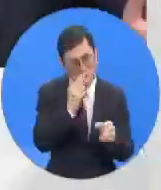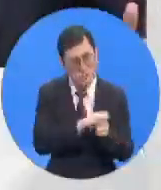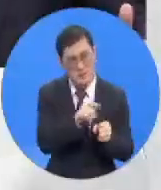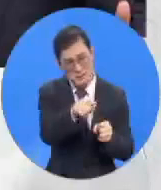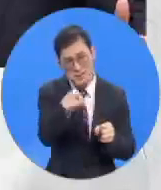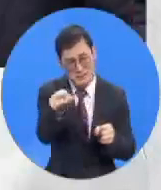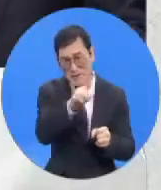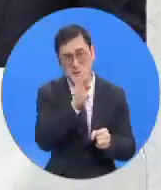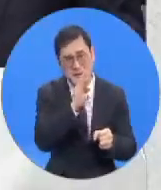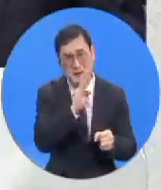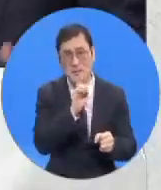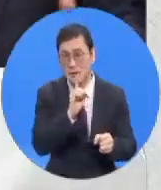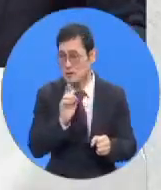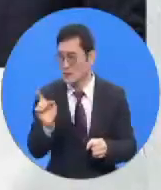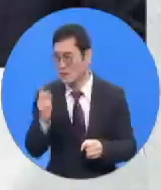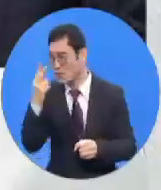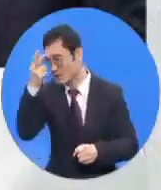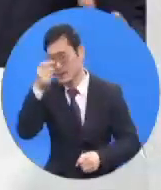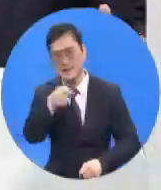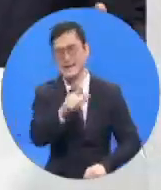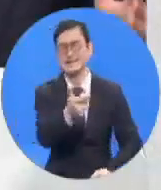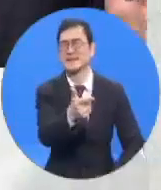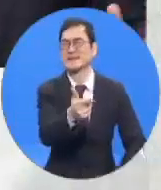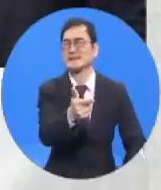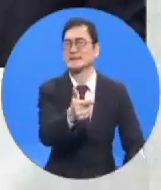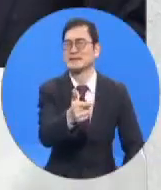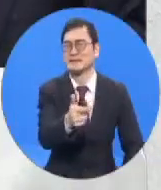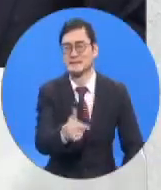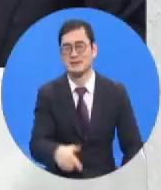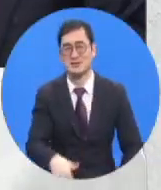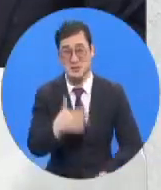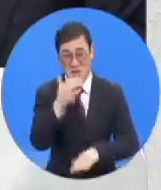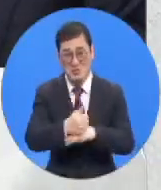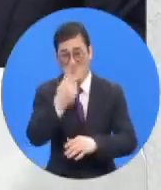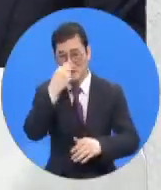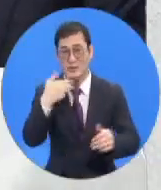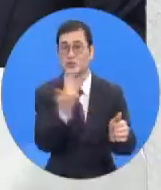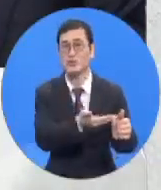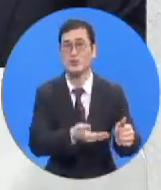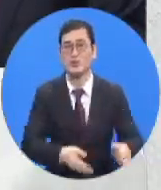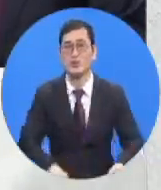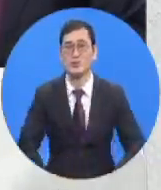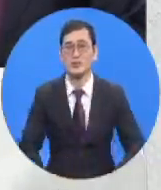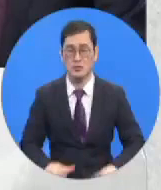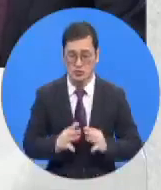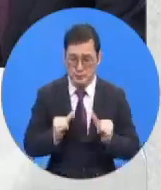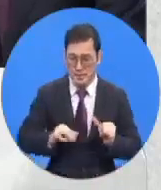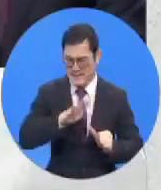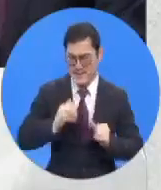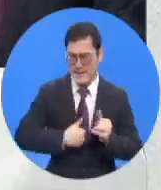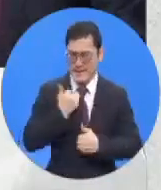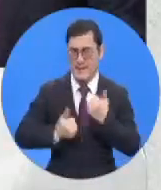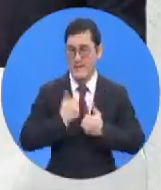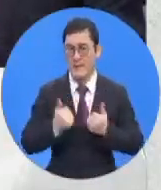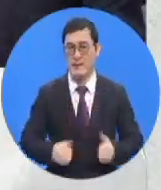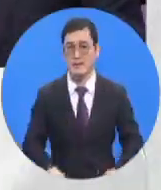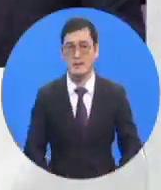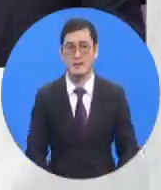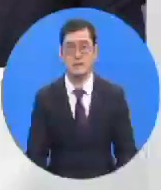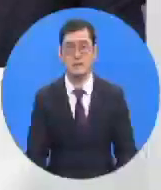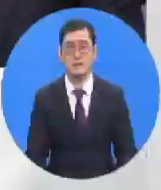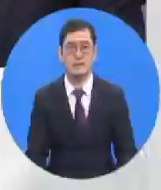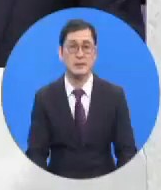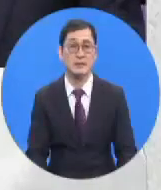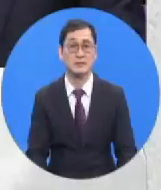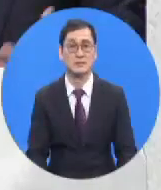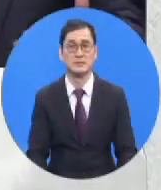수사, 봐주기 수사 이런 어떤 관행들이 만들어낸 국민적 분노입니다. 자, 그렇게 것들이 일어났을